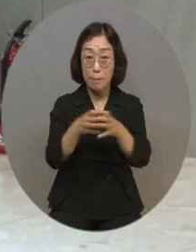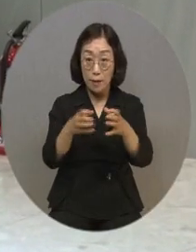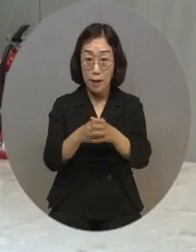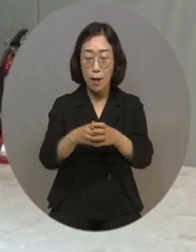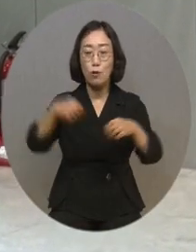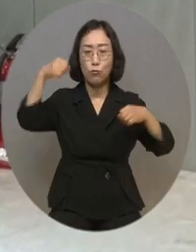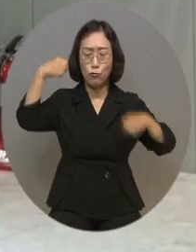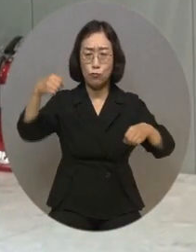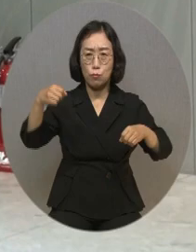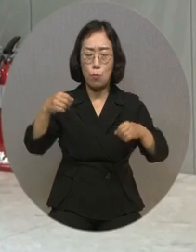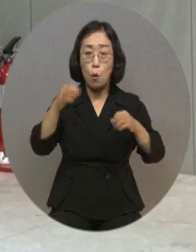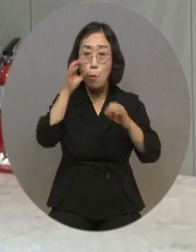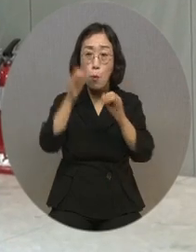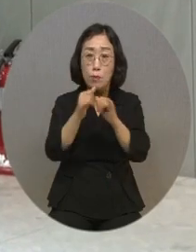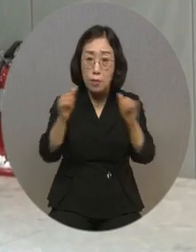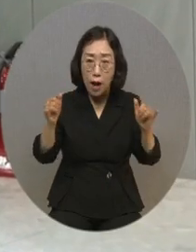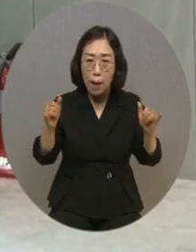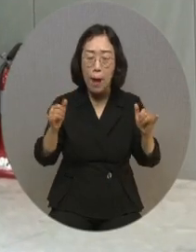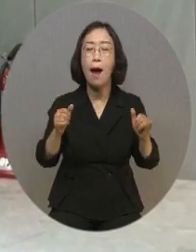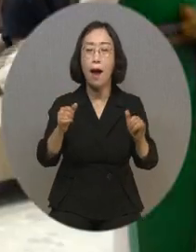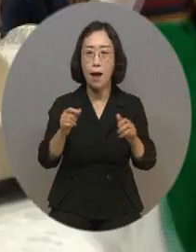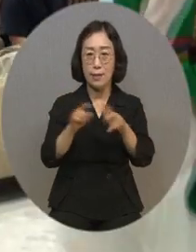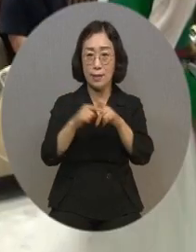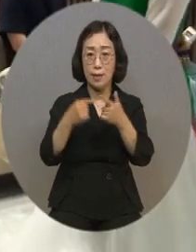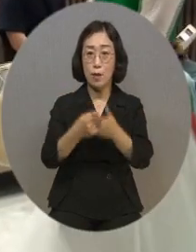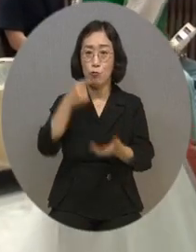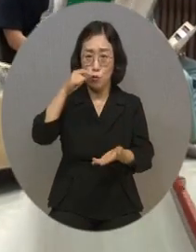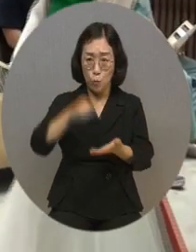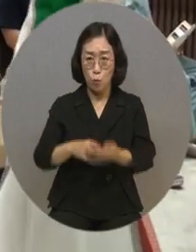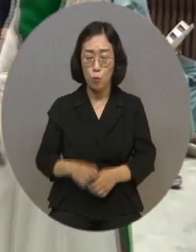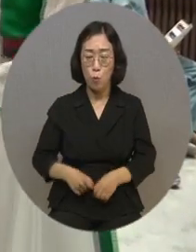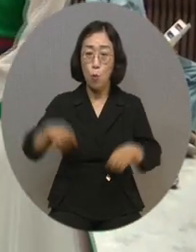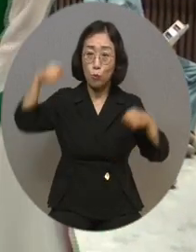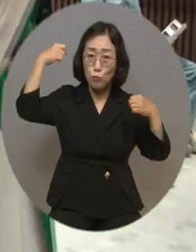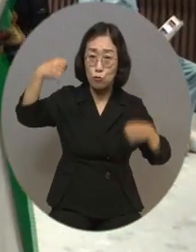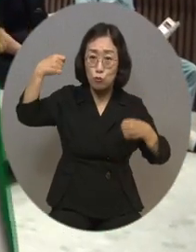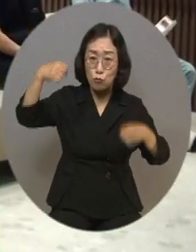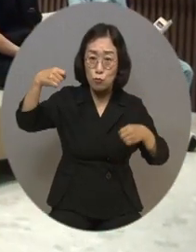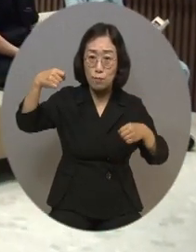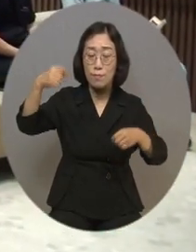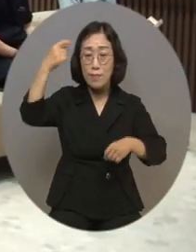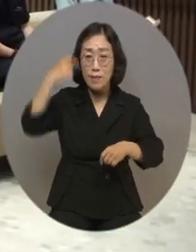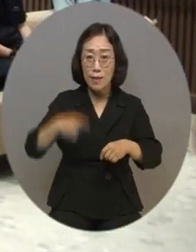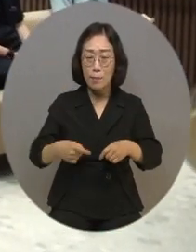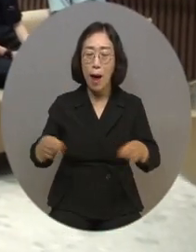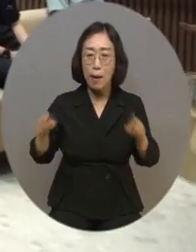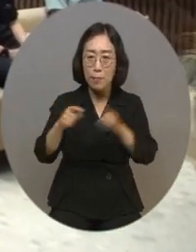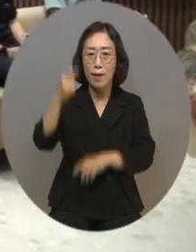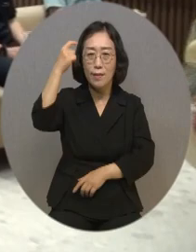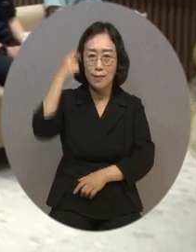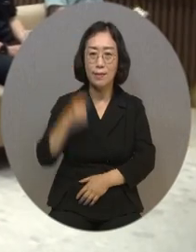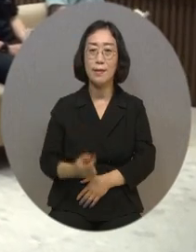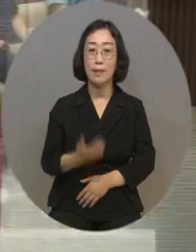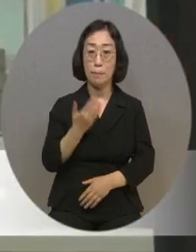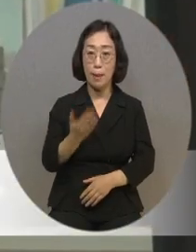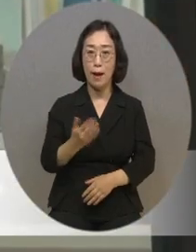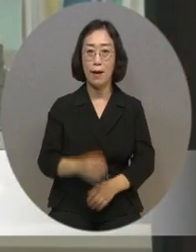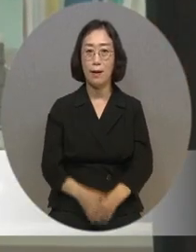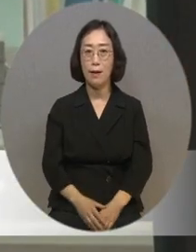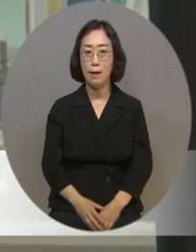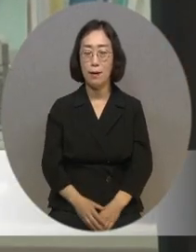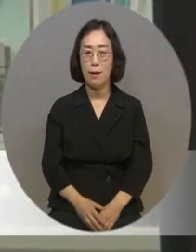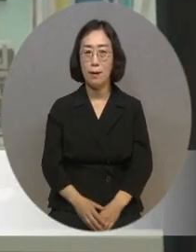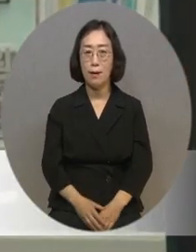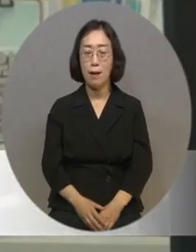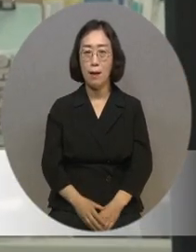기획되어 관람객들도 춤을 쉽게 이해하며 춤사위가 전해주는 의미를 함께 느껴볼 수 있는 시간입니다. 가정의